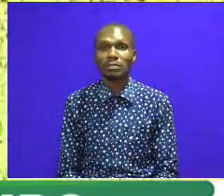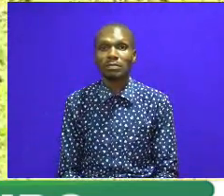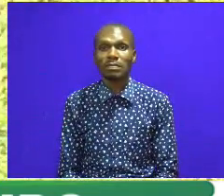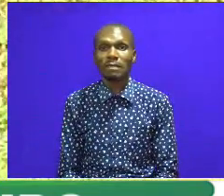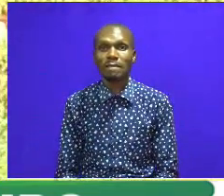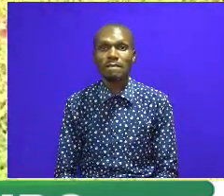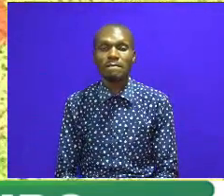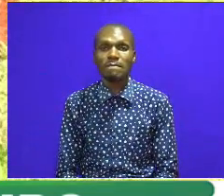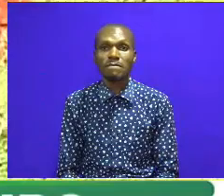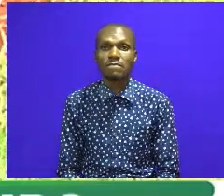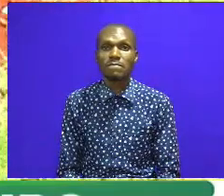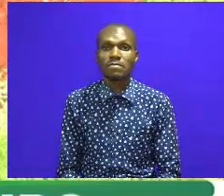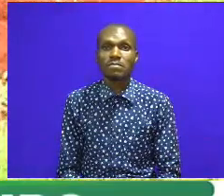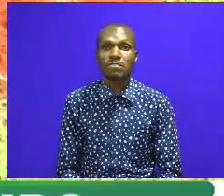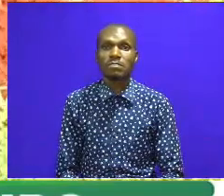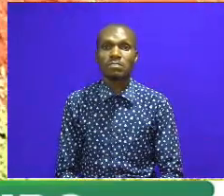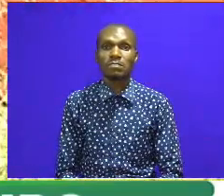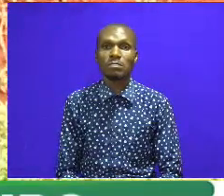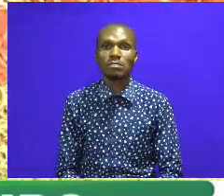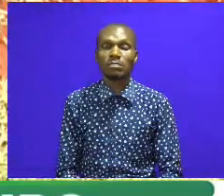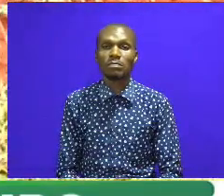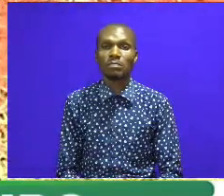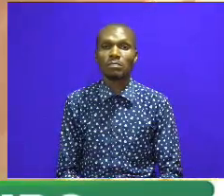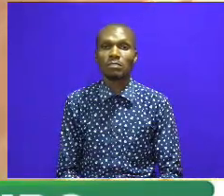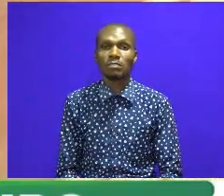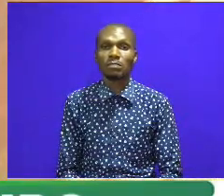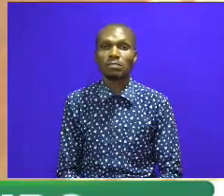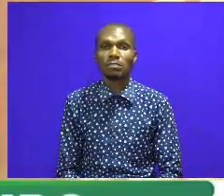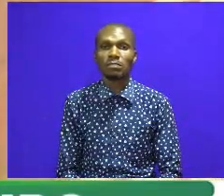wadi ya magombo. Imeye bunge ya Kitutu Masaba,